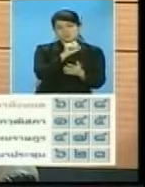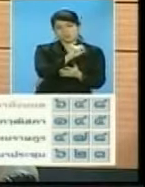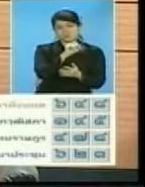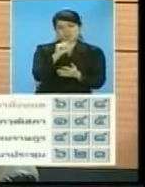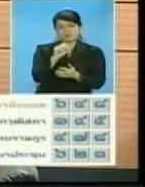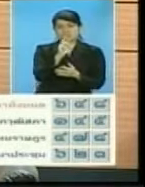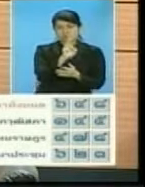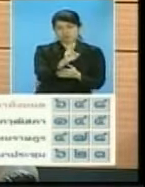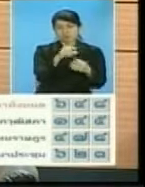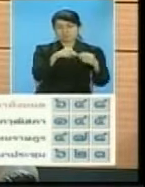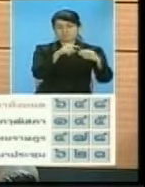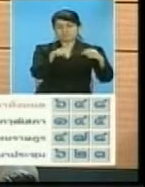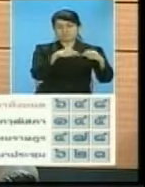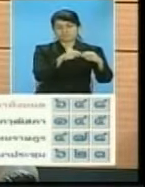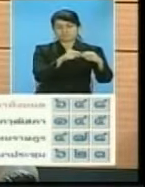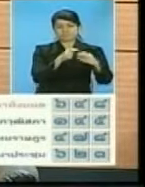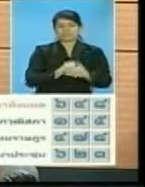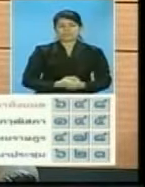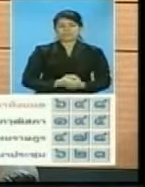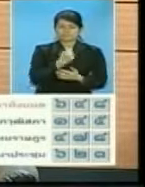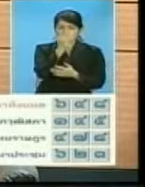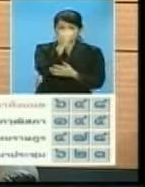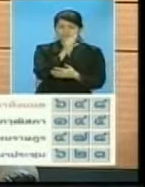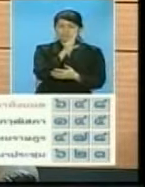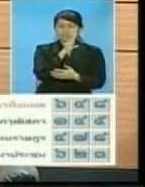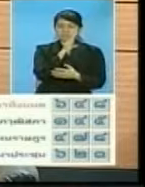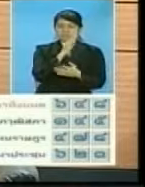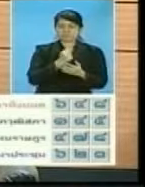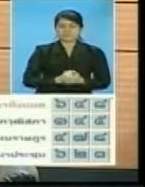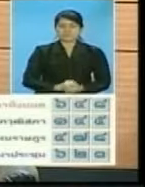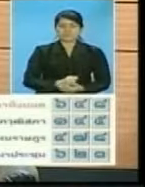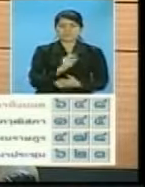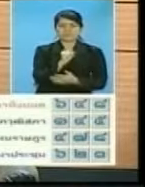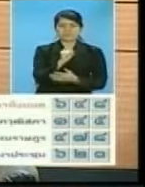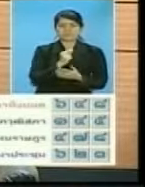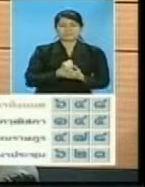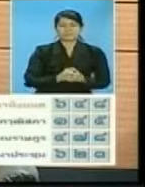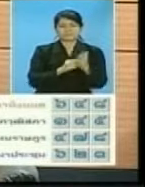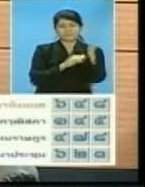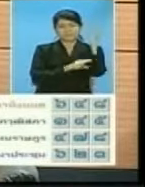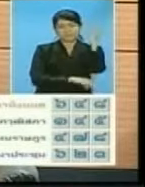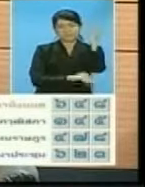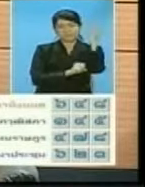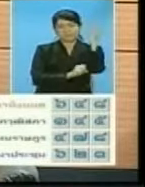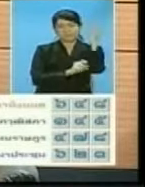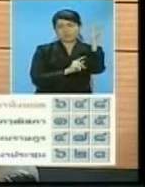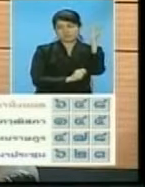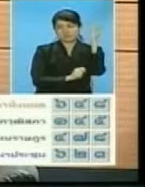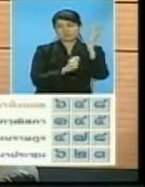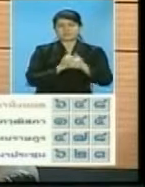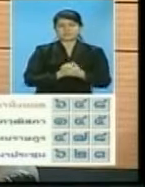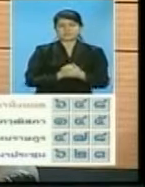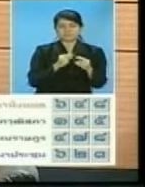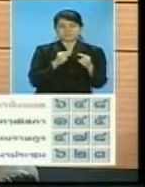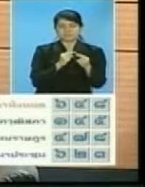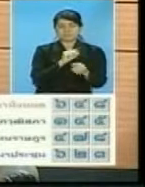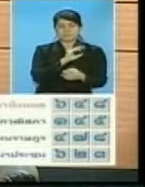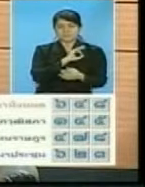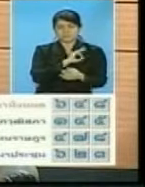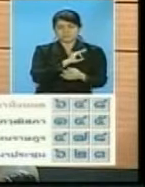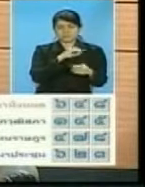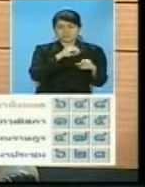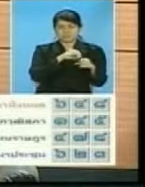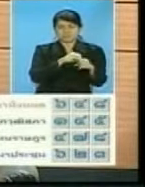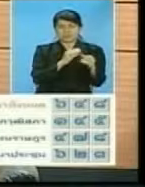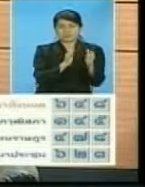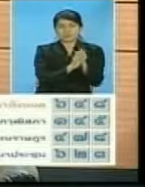รัฐธรรมนูญแน่นอนครับถ้าสมมุตินะครับว่าจากจังหวัดสตูลก็เป็นสมาชิกพรรคการเมืองจาก